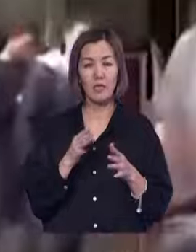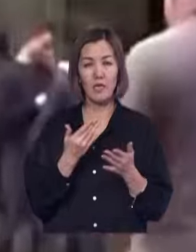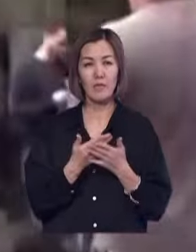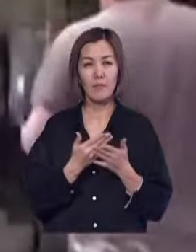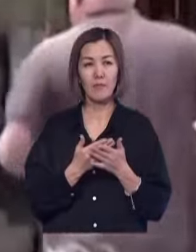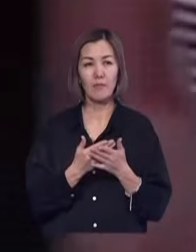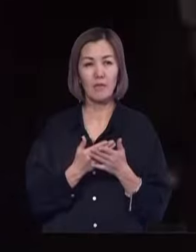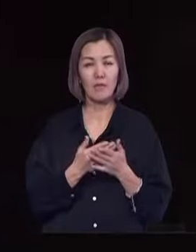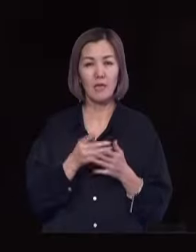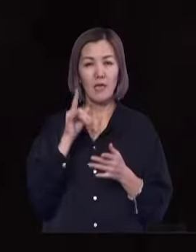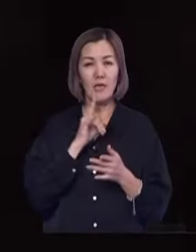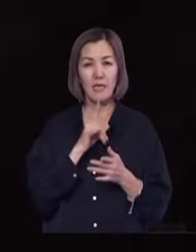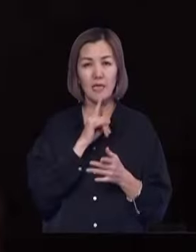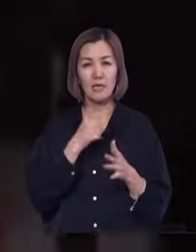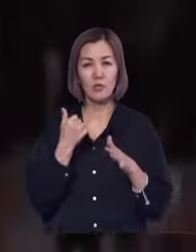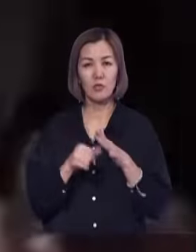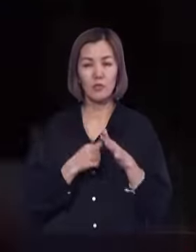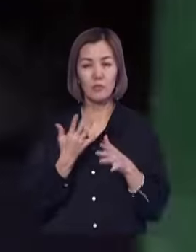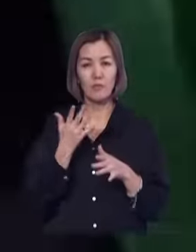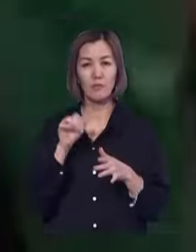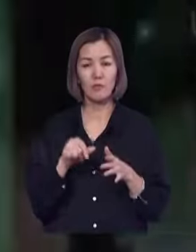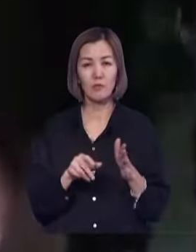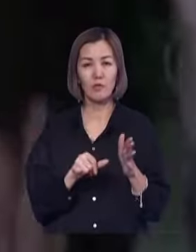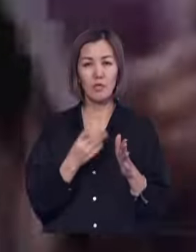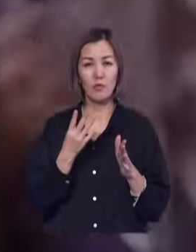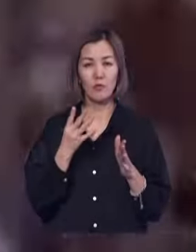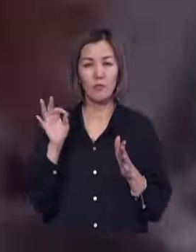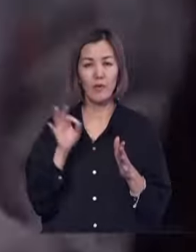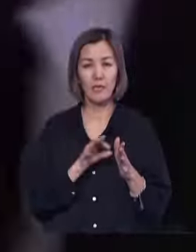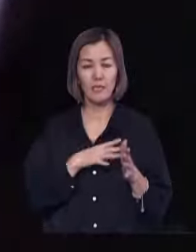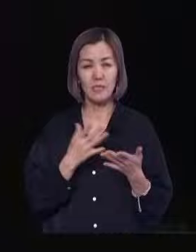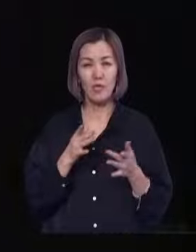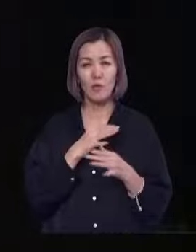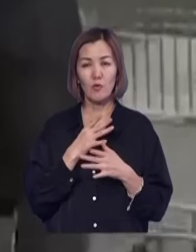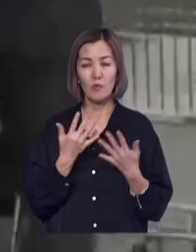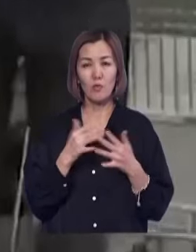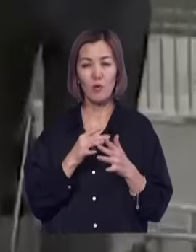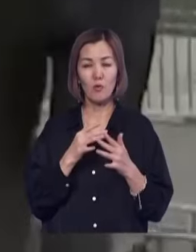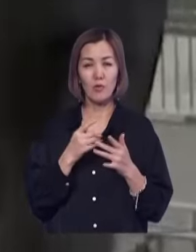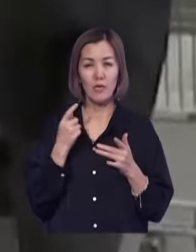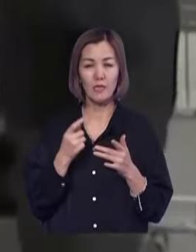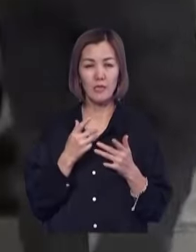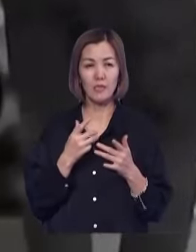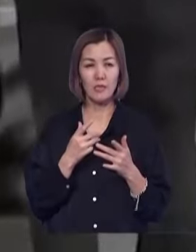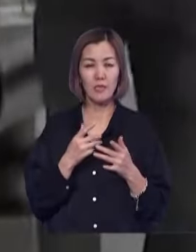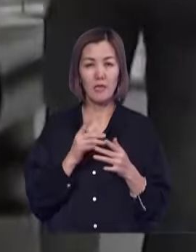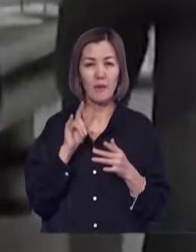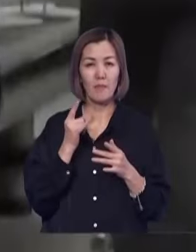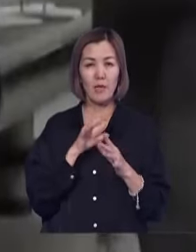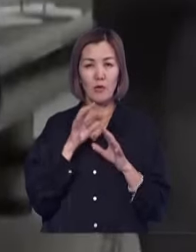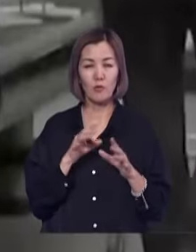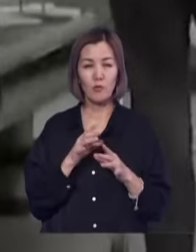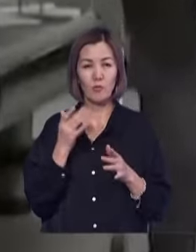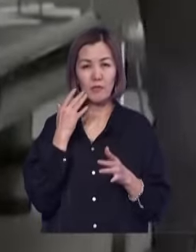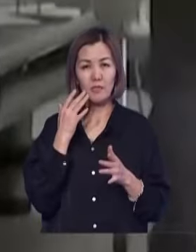сүйенсек, елде әйелдер арасында жұмыссыздық 5,4%. Оған көбіне үй шаруасы мен бала күтімнен босай алмауы себеп, дейді